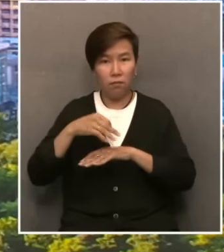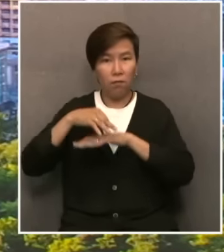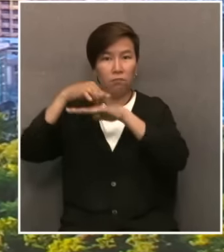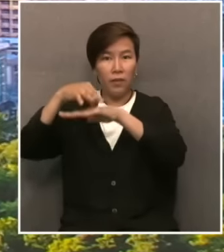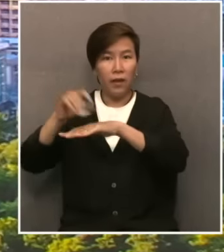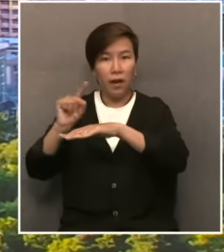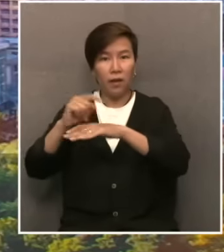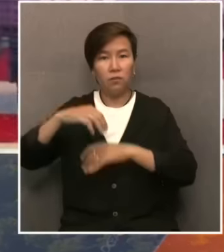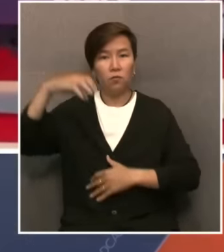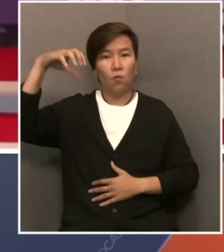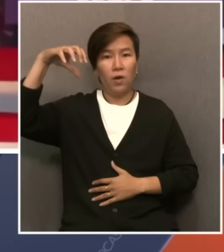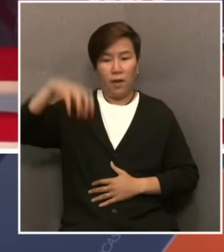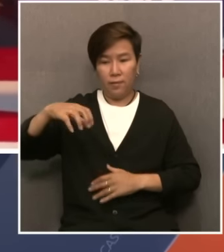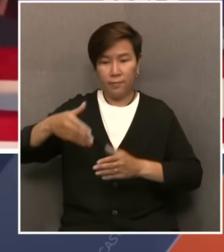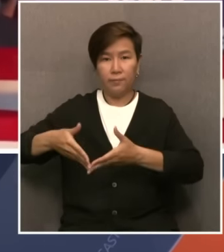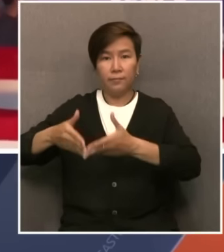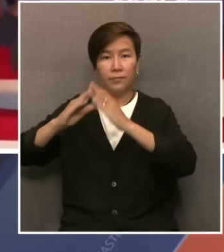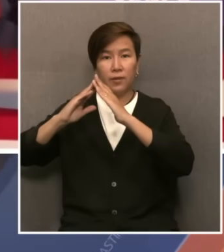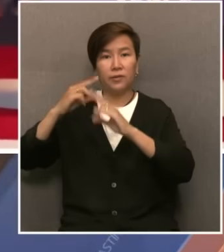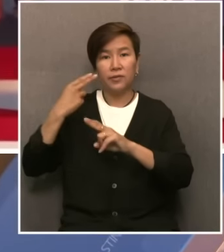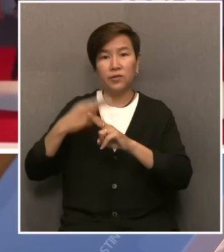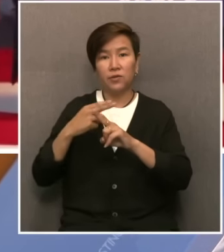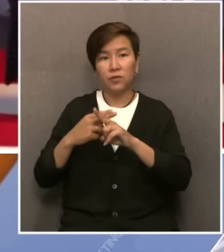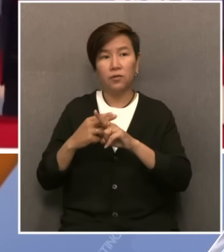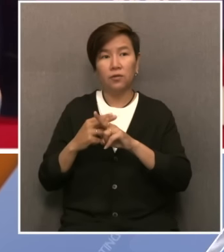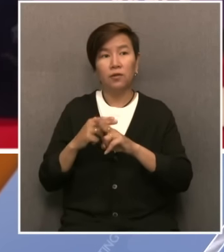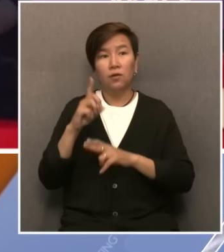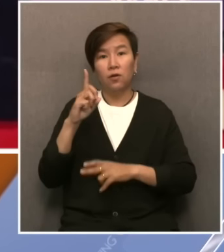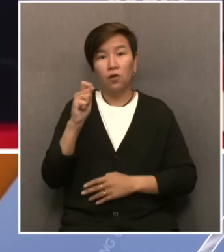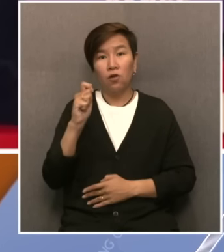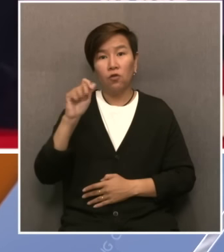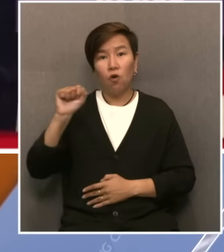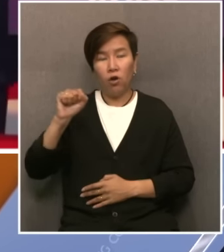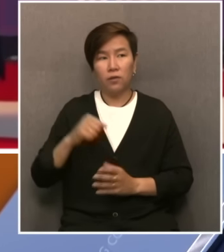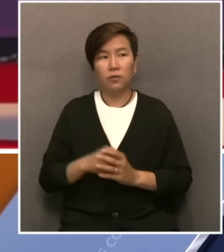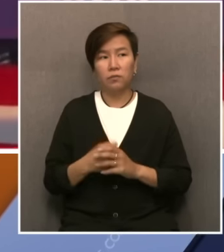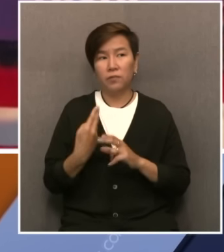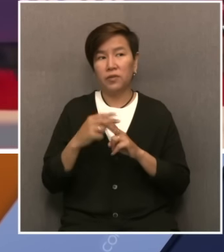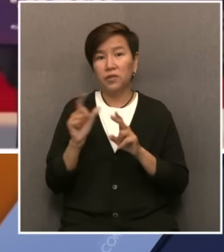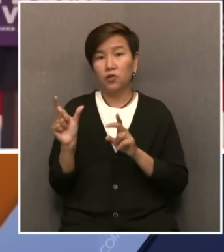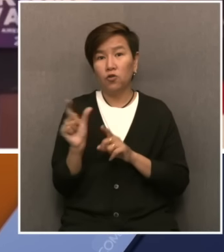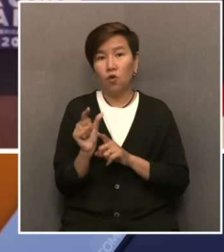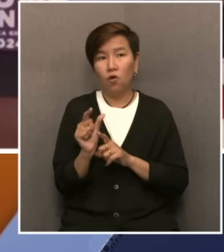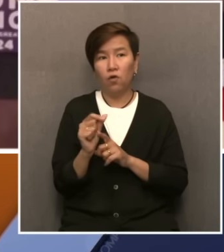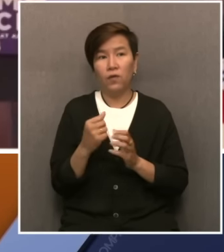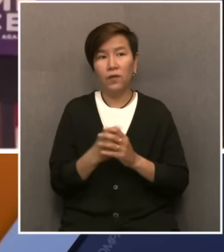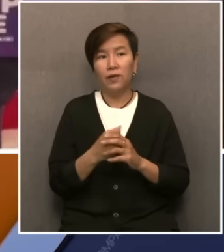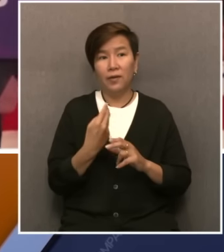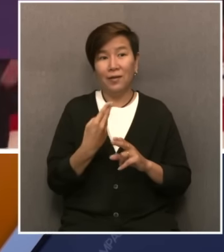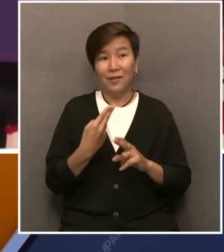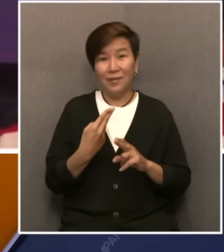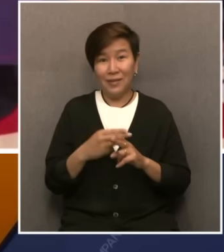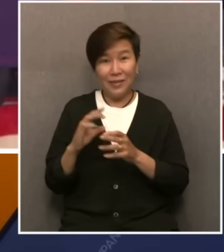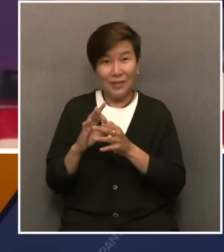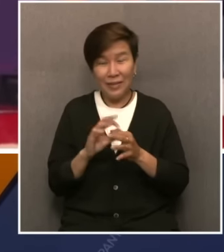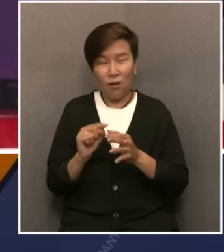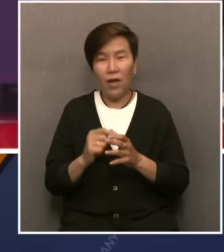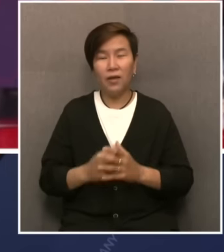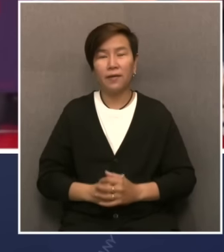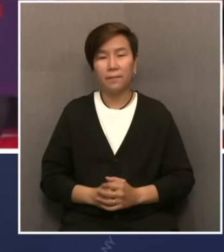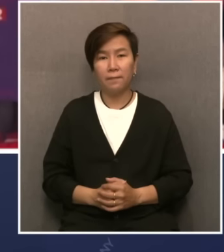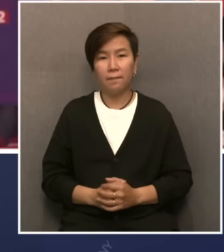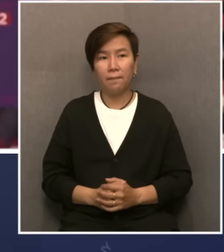หน่วยงานใหม่เอี่ยมเลยนะครับที่มีชื่อว่า Dodge นะ Dodge นี่ก็เป็นชื่อย่อนะจริงๆมันมาจากคำว่า Department of Government Efficiency